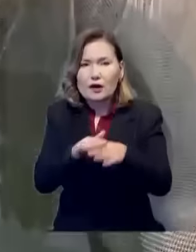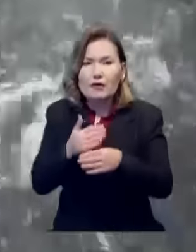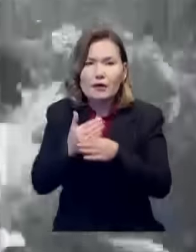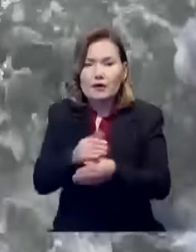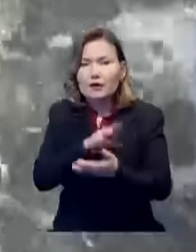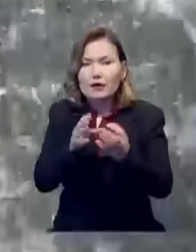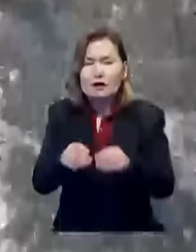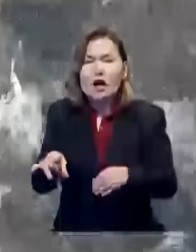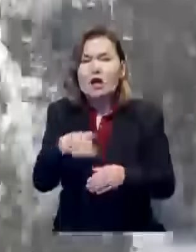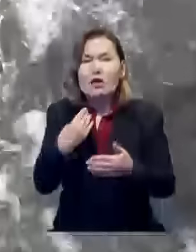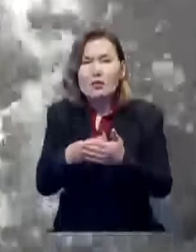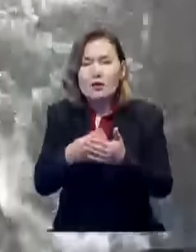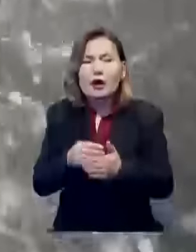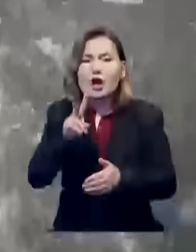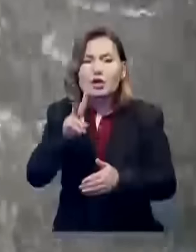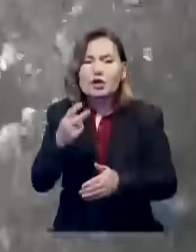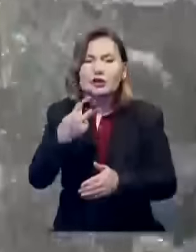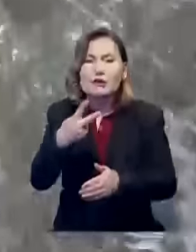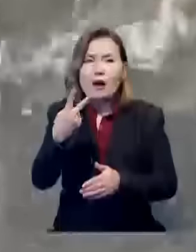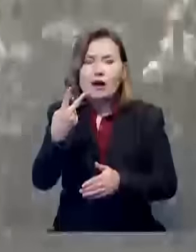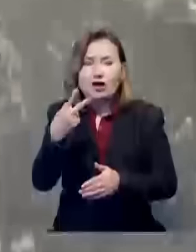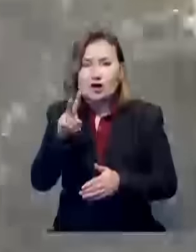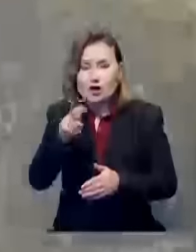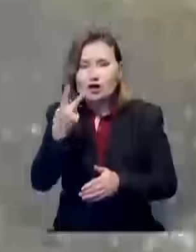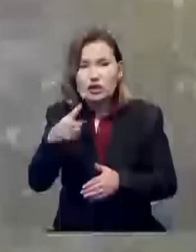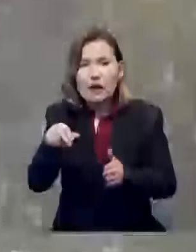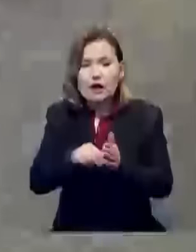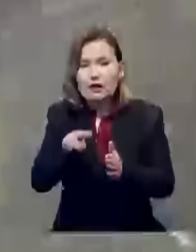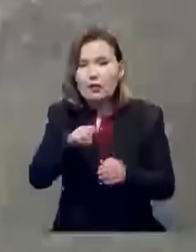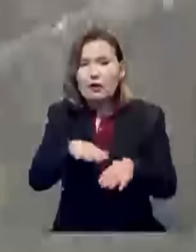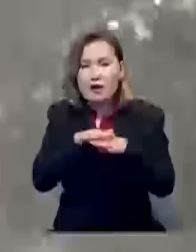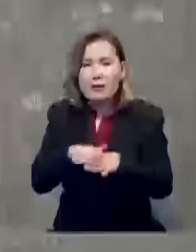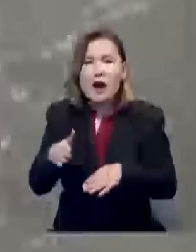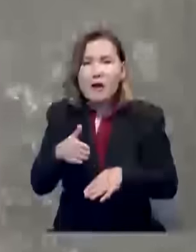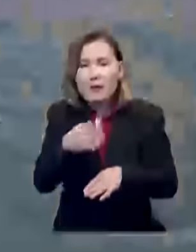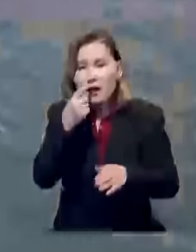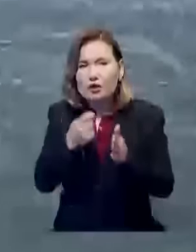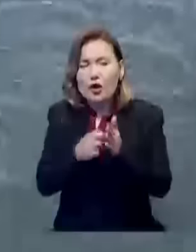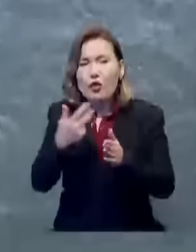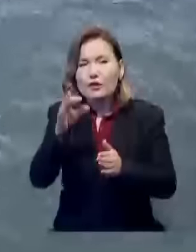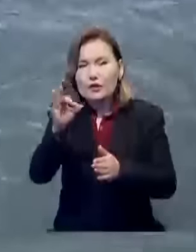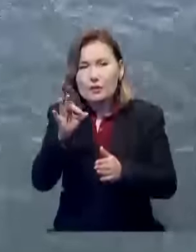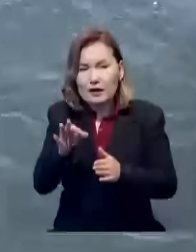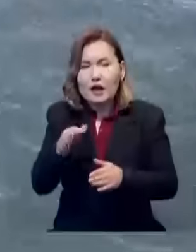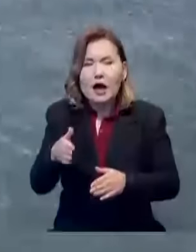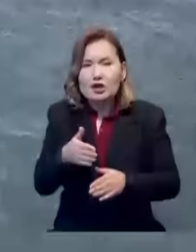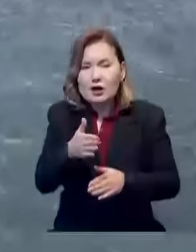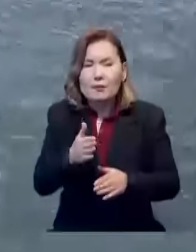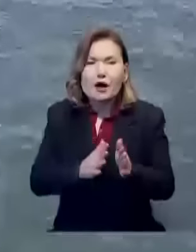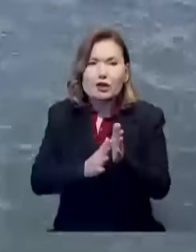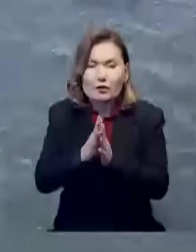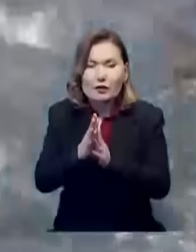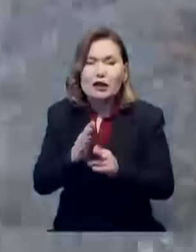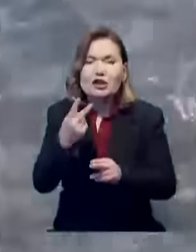ретінде республикалық бюджеттен 226 миллион теңге берілді. Одан бөлек балықтың жеміне 30%, шабағы мен аналығын сатып